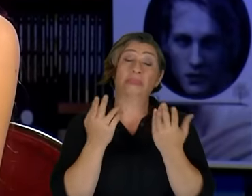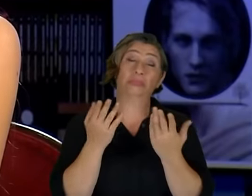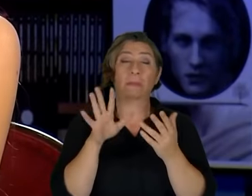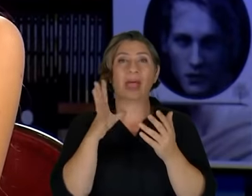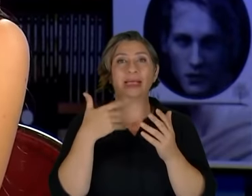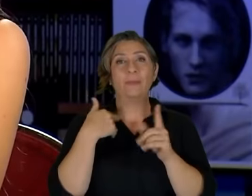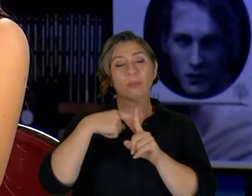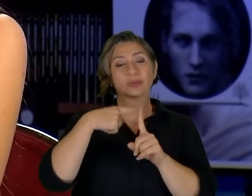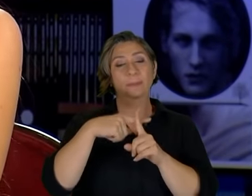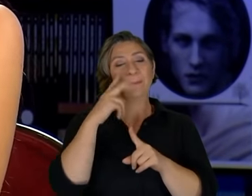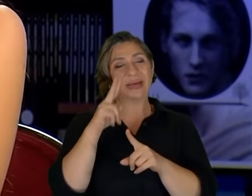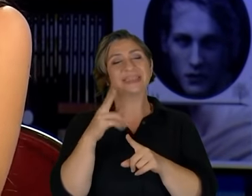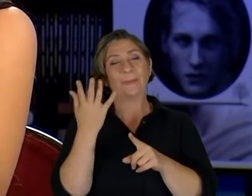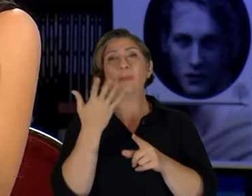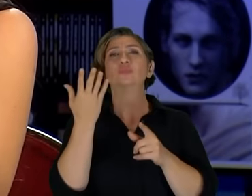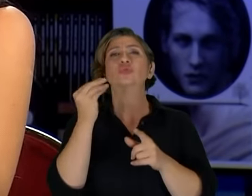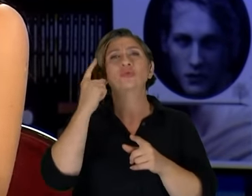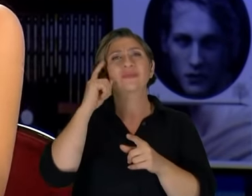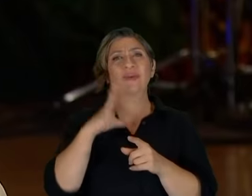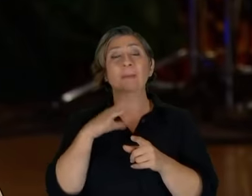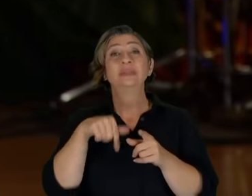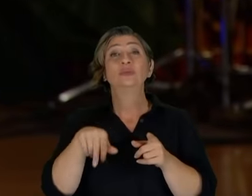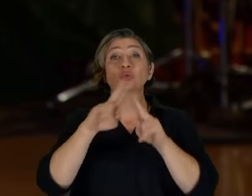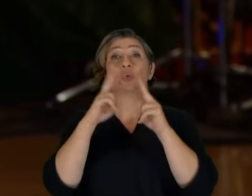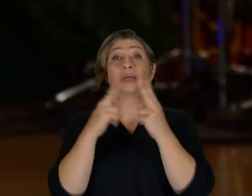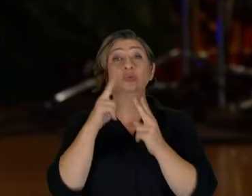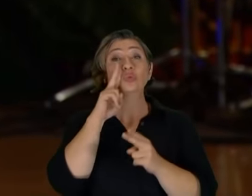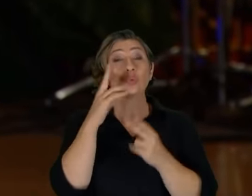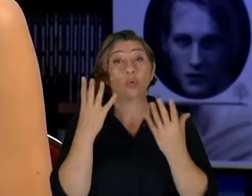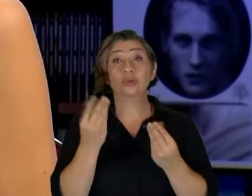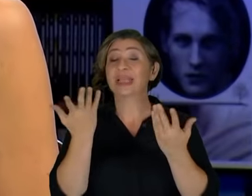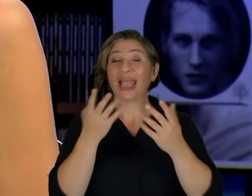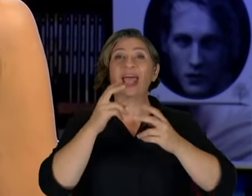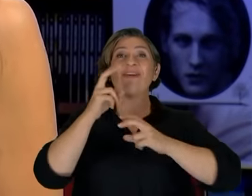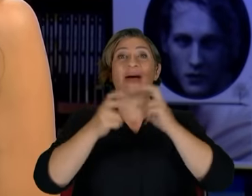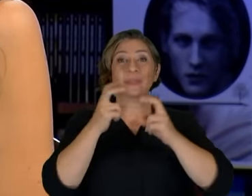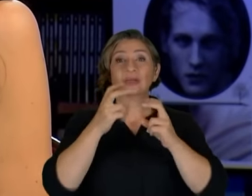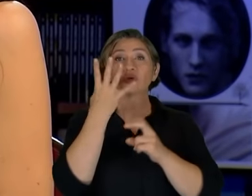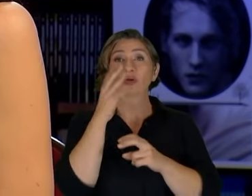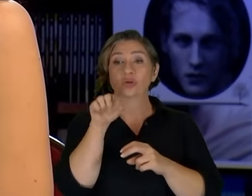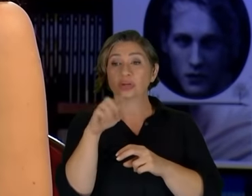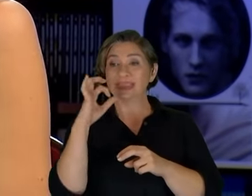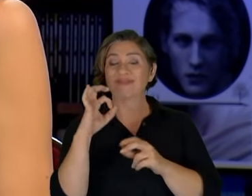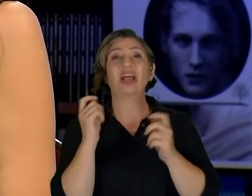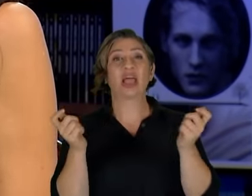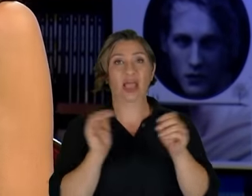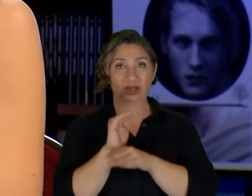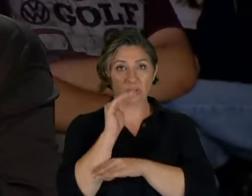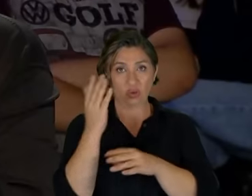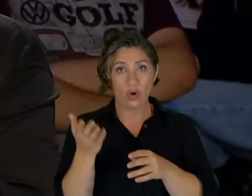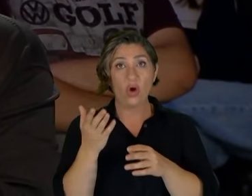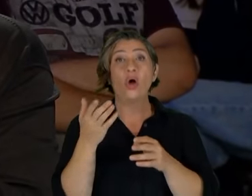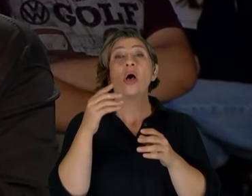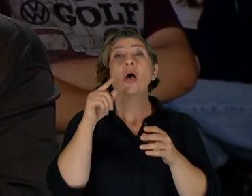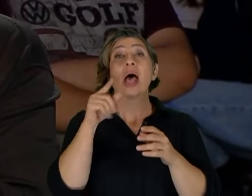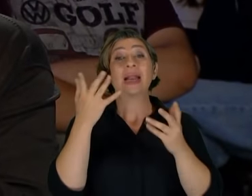olumlu baksam bile bir sürü işte tez var ve biz bu dünyanın sonuna geliyoruz. Çünkü endüstri devrimi 4.0 yaşanıyor. Ve her